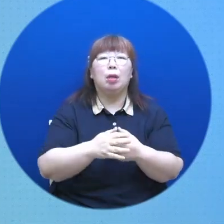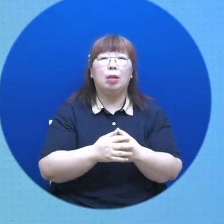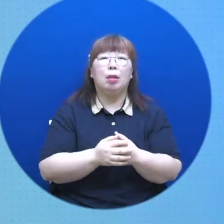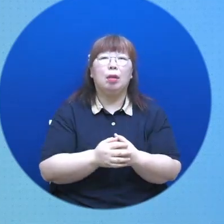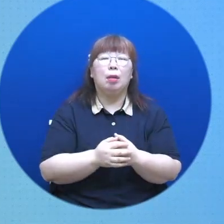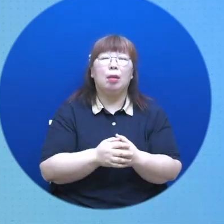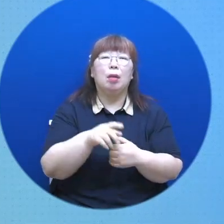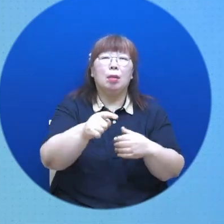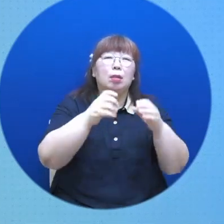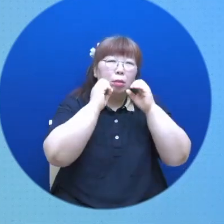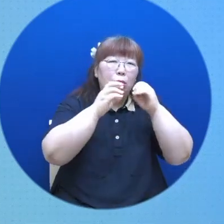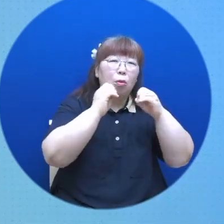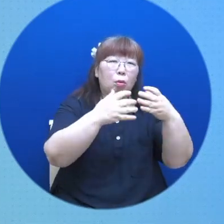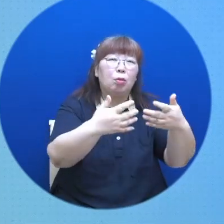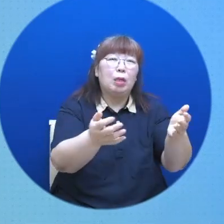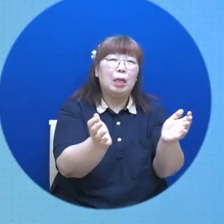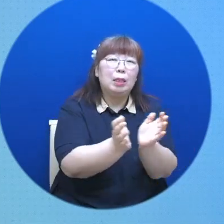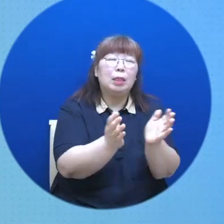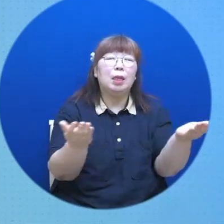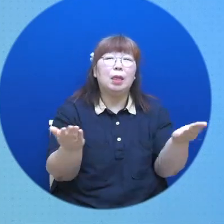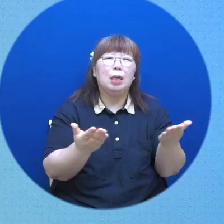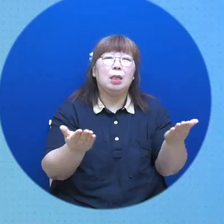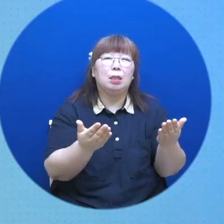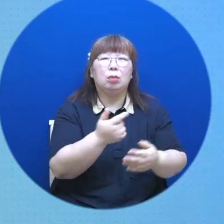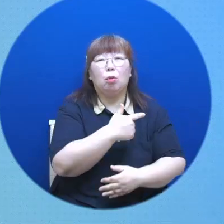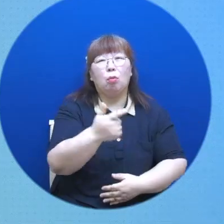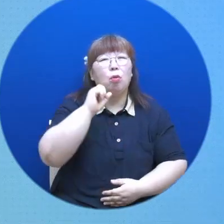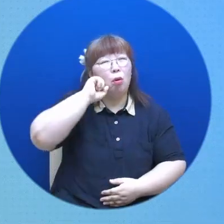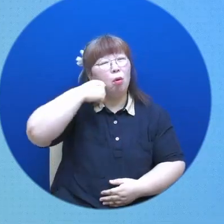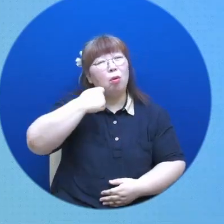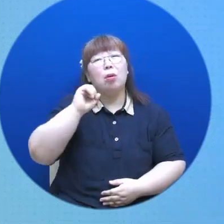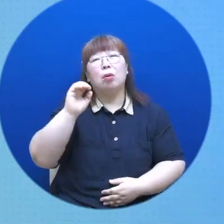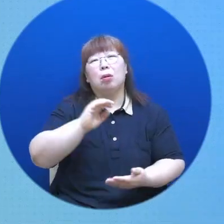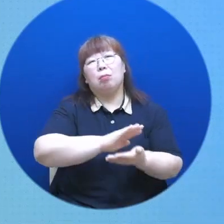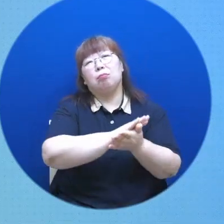그 선교단체의 사역은 너무 어려워졌습니다.